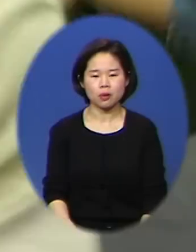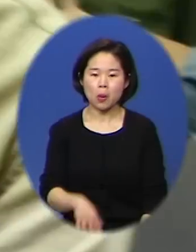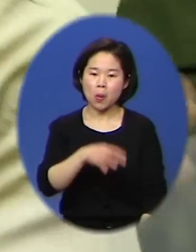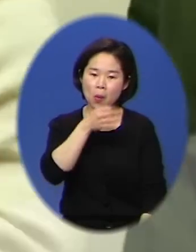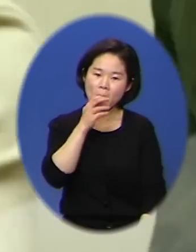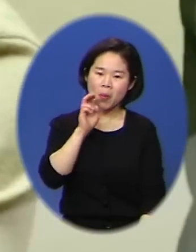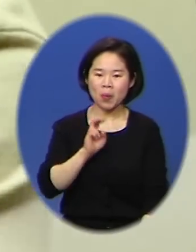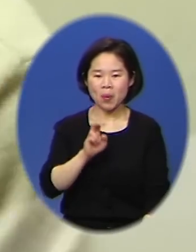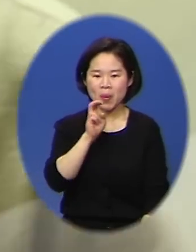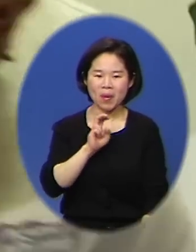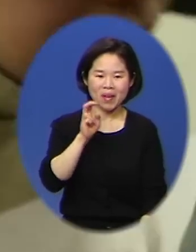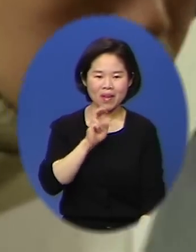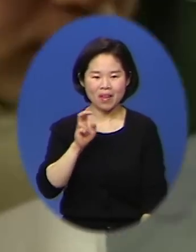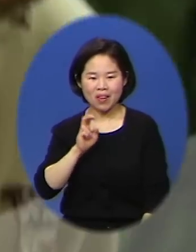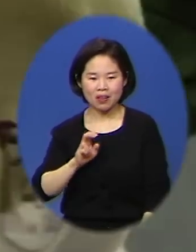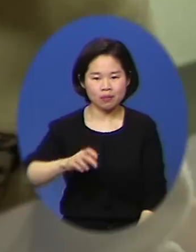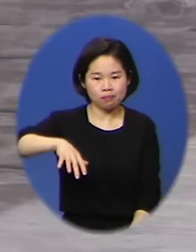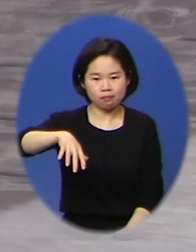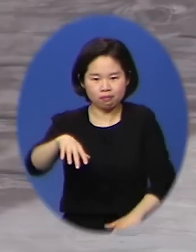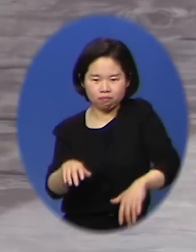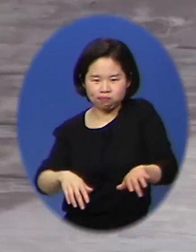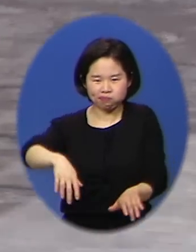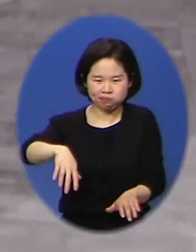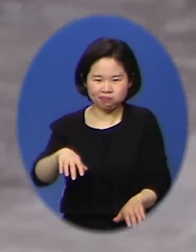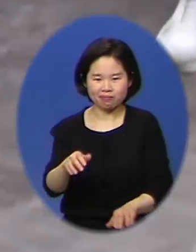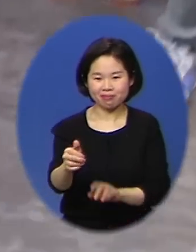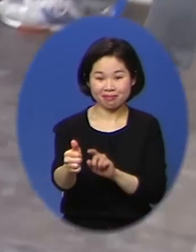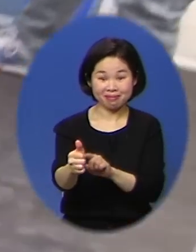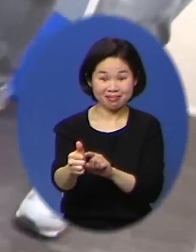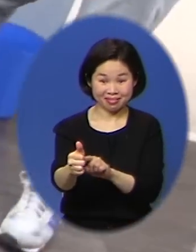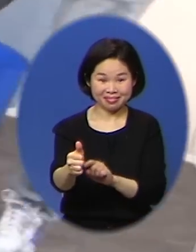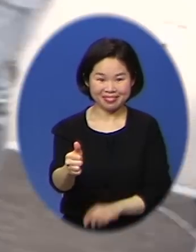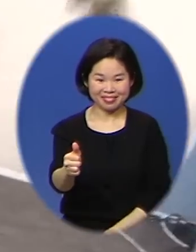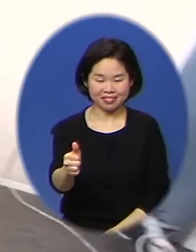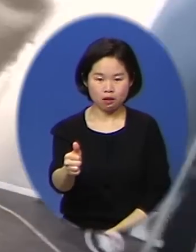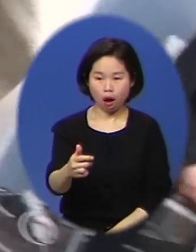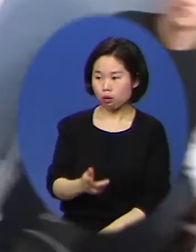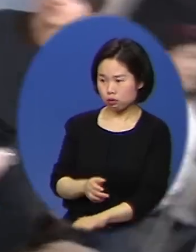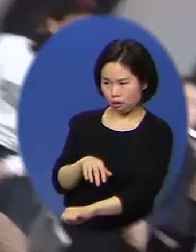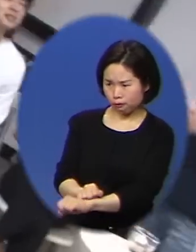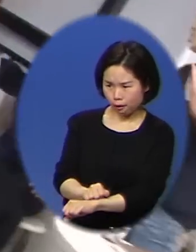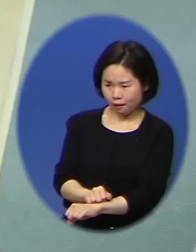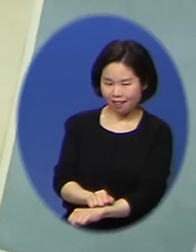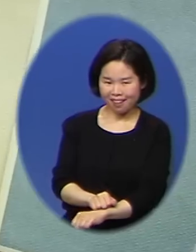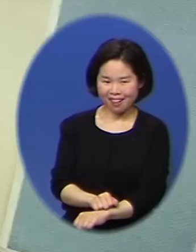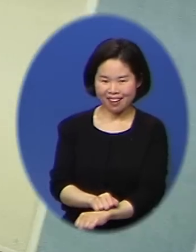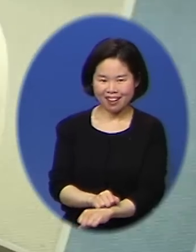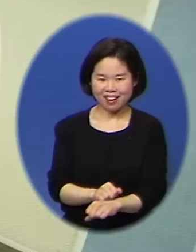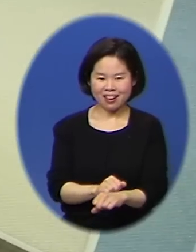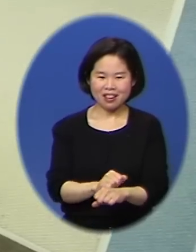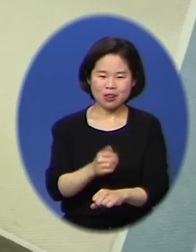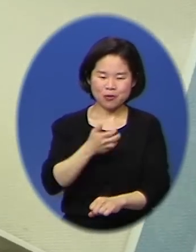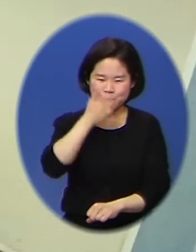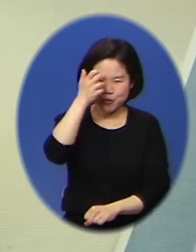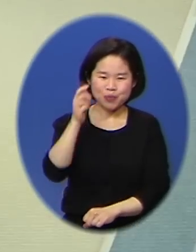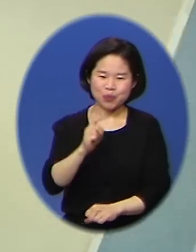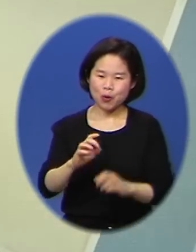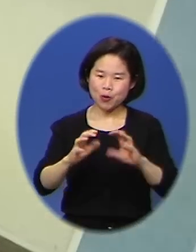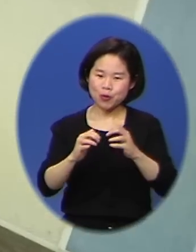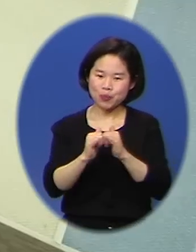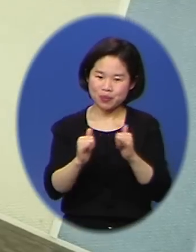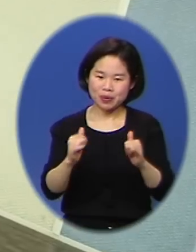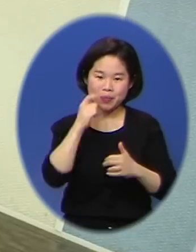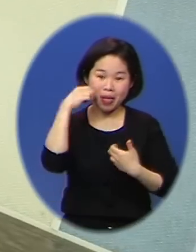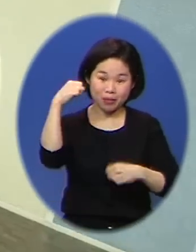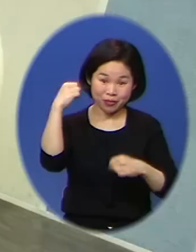음악에 맞춰 신나게 몸을 움직이는 한 사람. 잘한다. 국민 배우를 꿈꾸는 배우